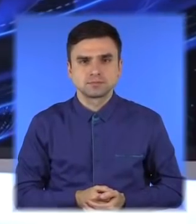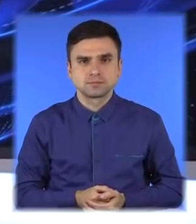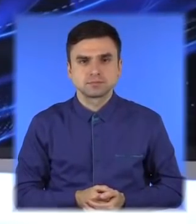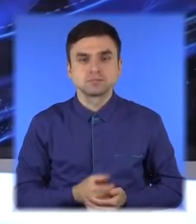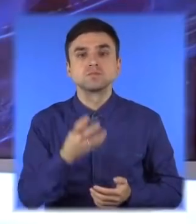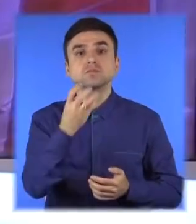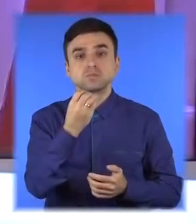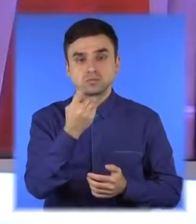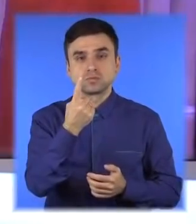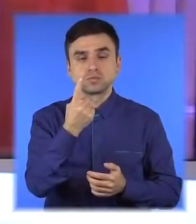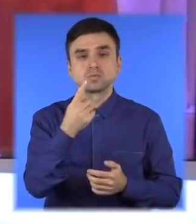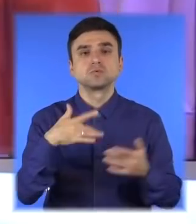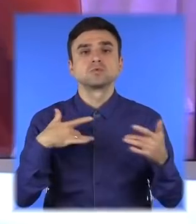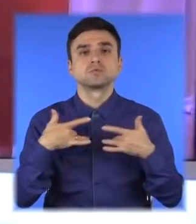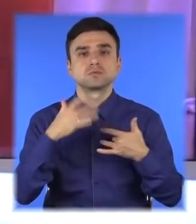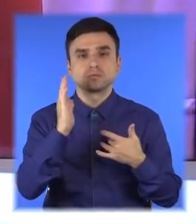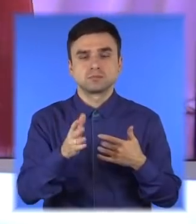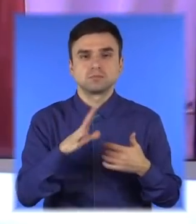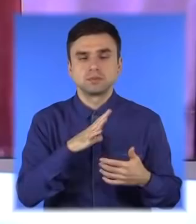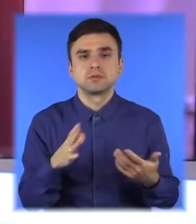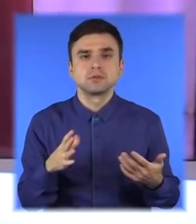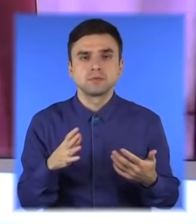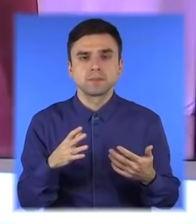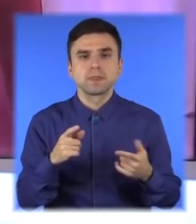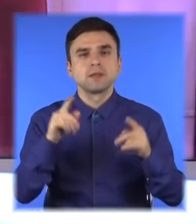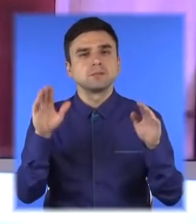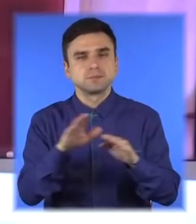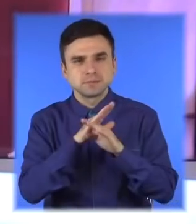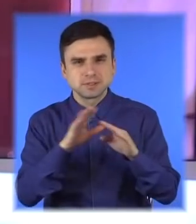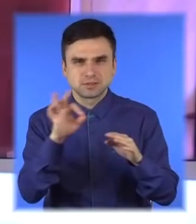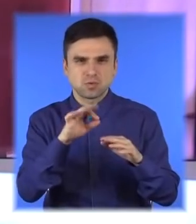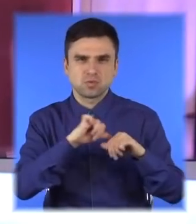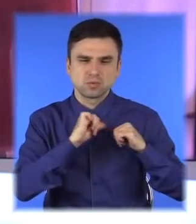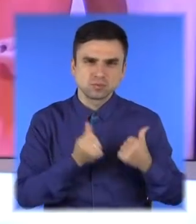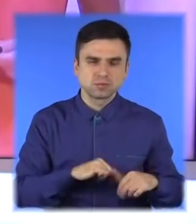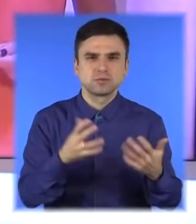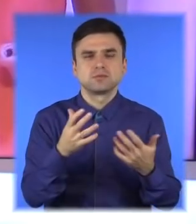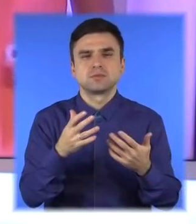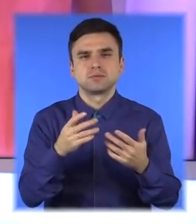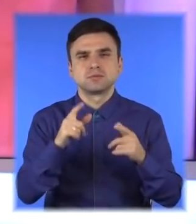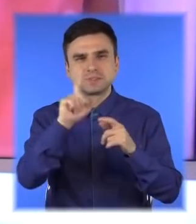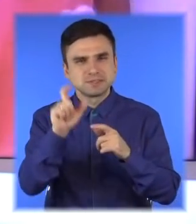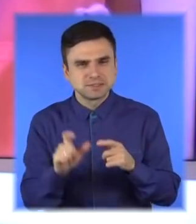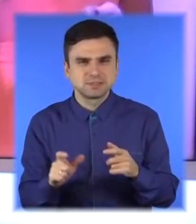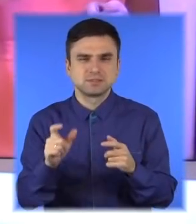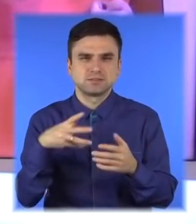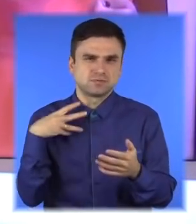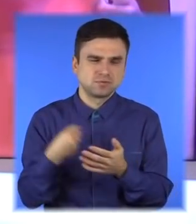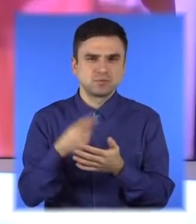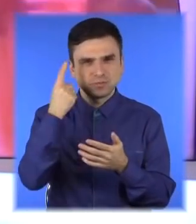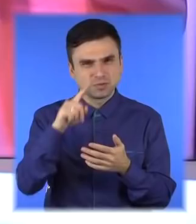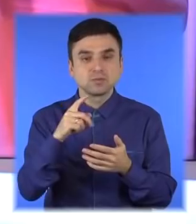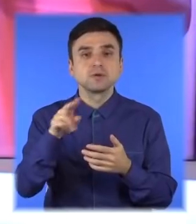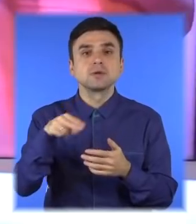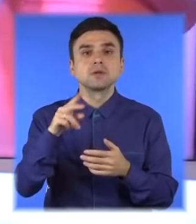І ще один концерт з піснями про кохання, запальними танцями та власними віршами. Так, творчий колектив Палацу культури «Карачуни»